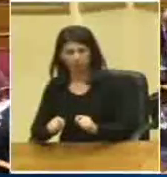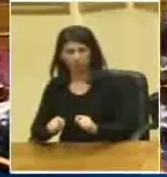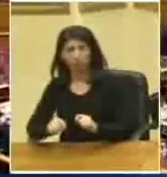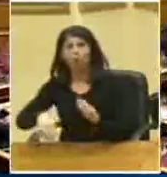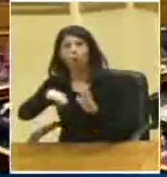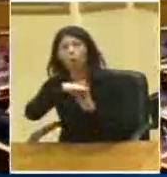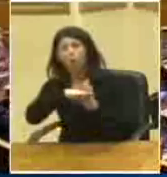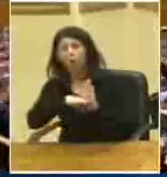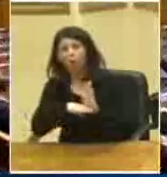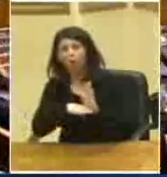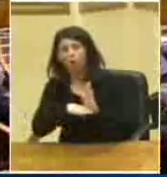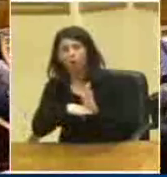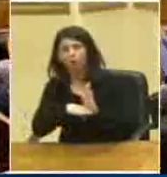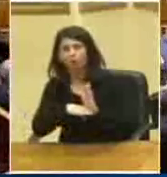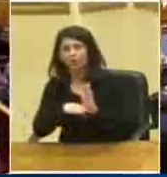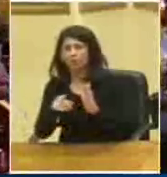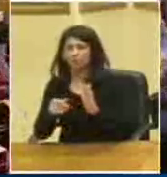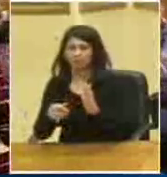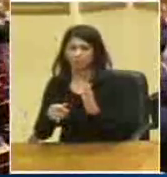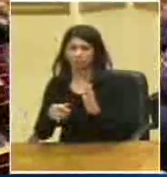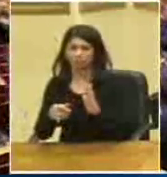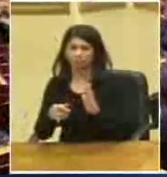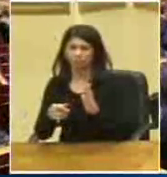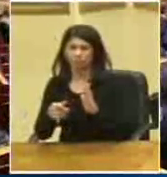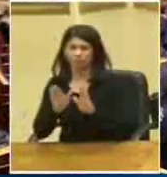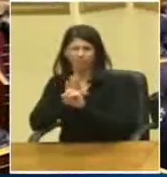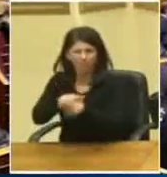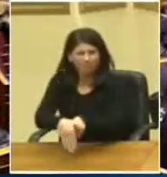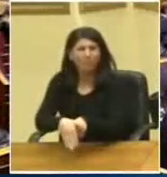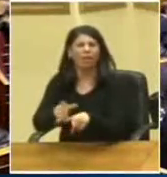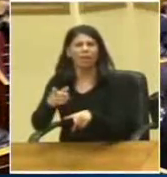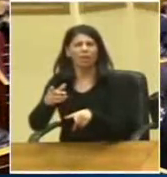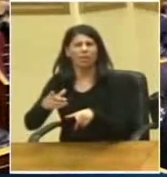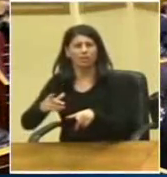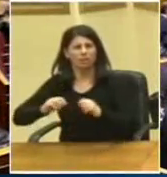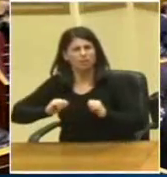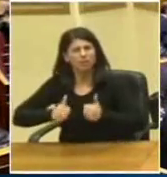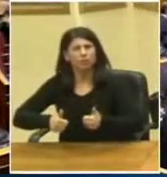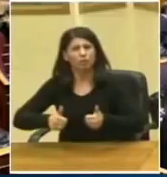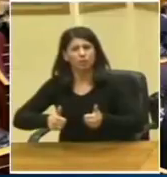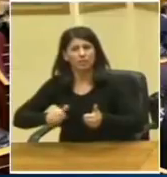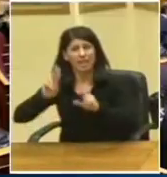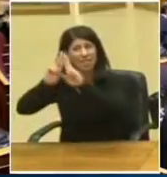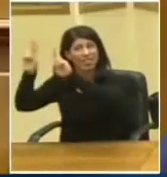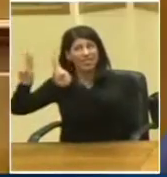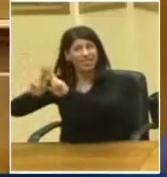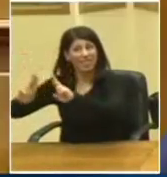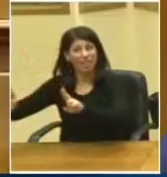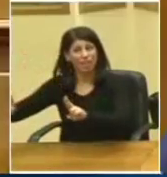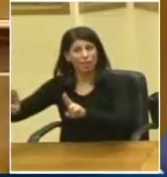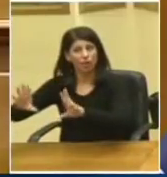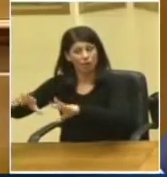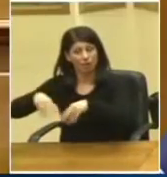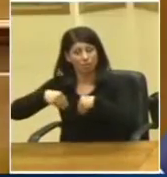όρους κατήσχησης της βούλησης πολλές φορές διεθνών και εξωθεσμικών κέντρων